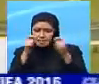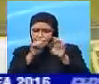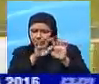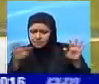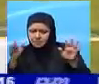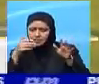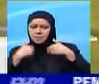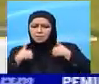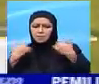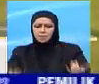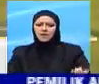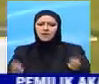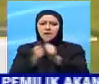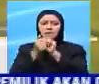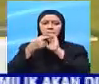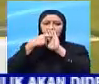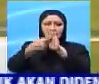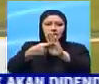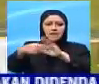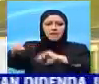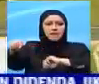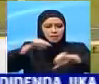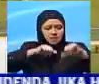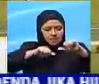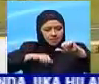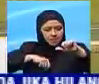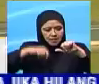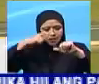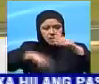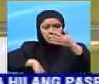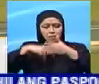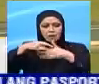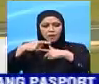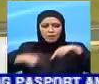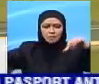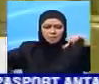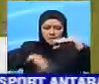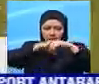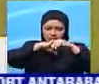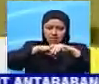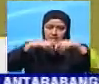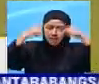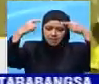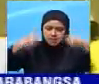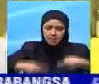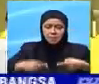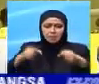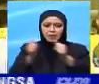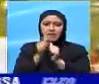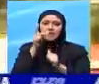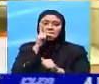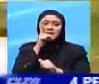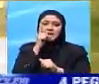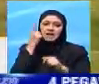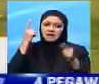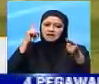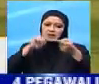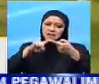persahabatan per musim menentang juara Piala Malaysia Kedah yang berkesudahan dengan seri satu